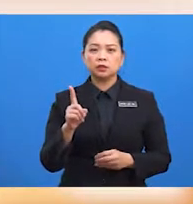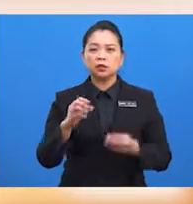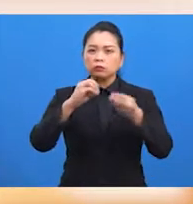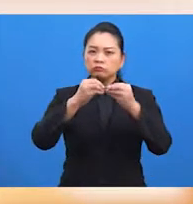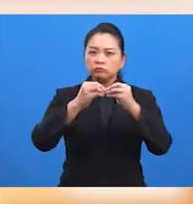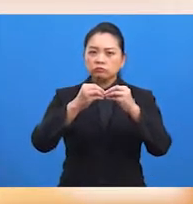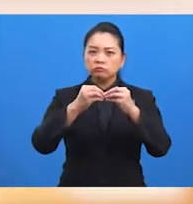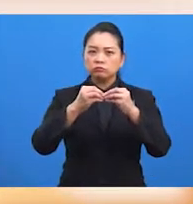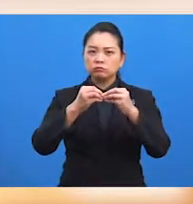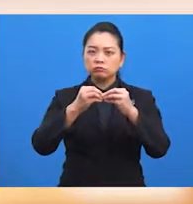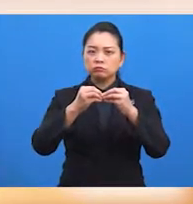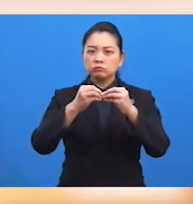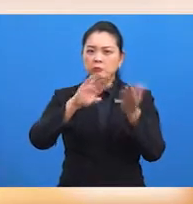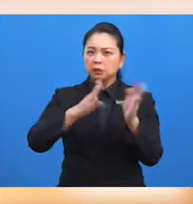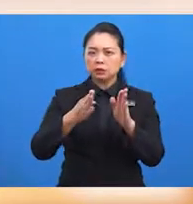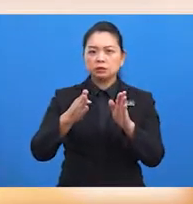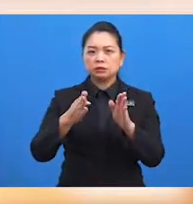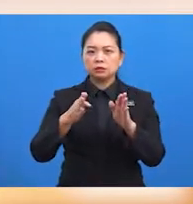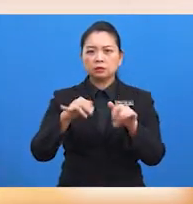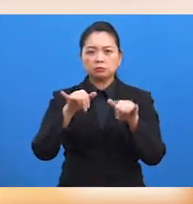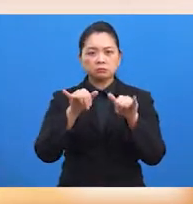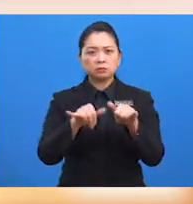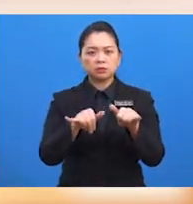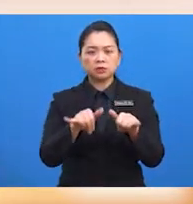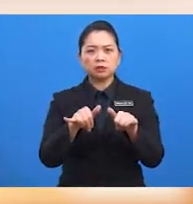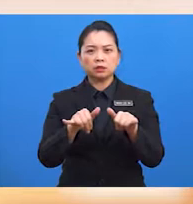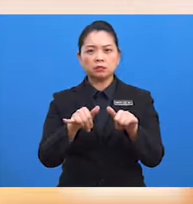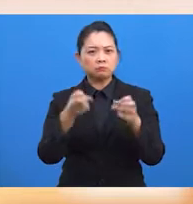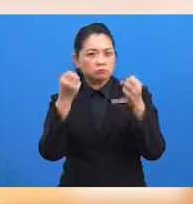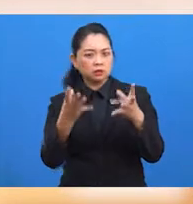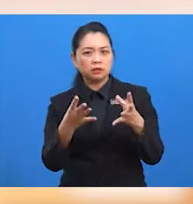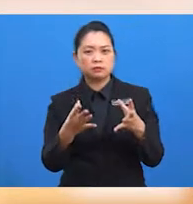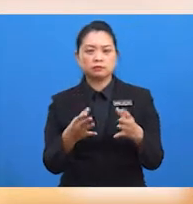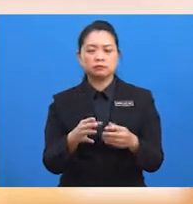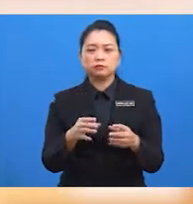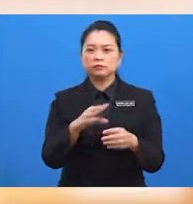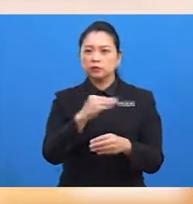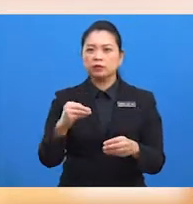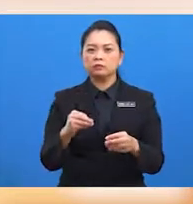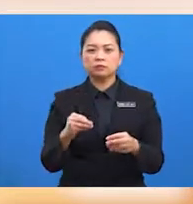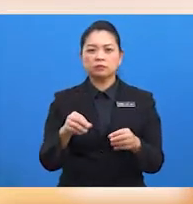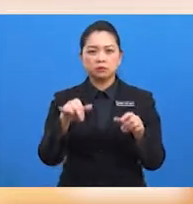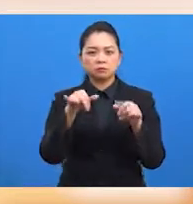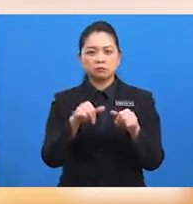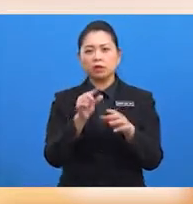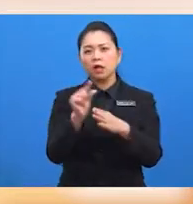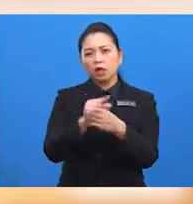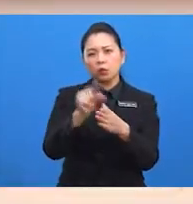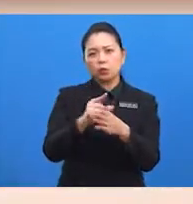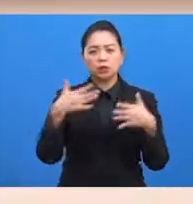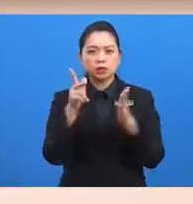kematiannya kekal misteri dan Joe terus menjejaskan kesehatan penduduk tempatan